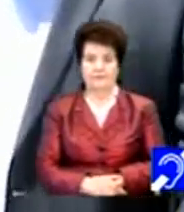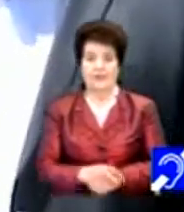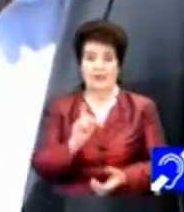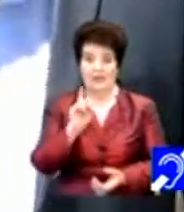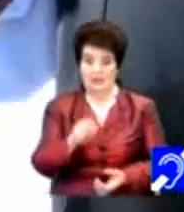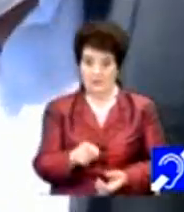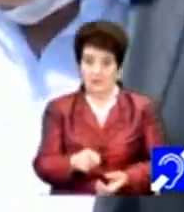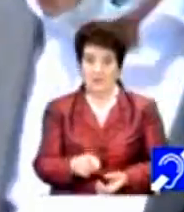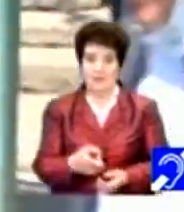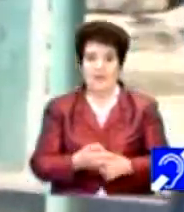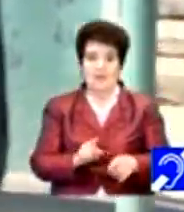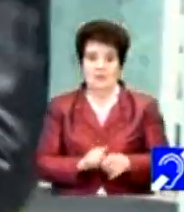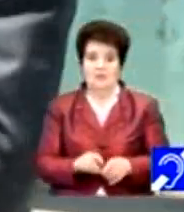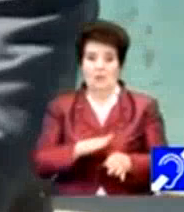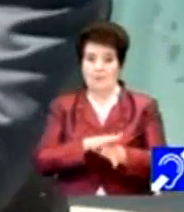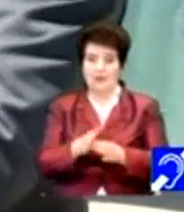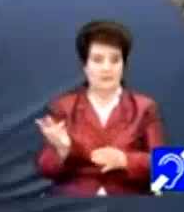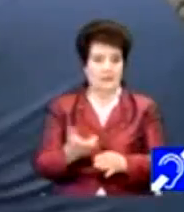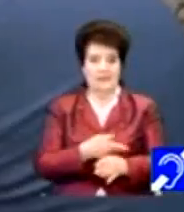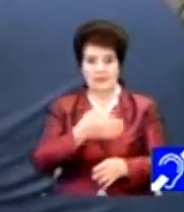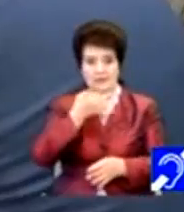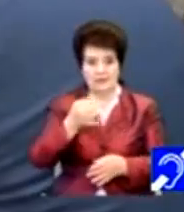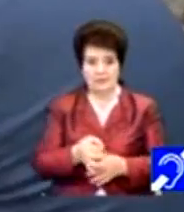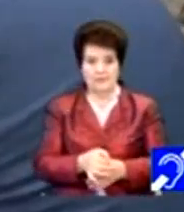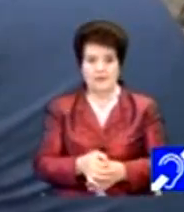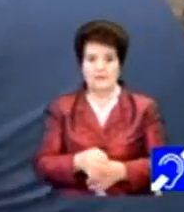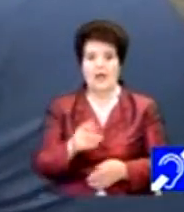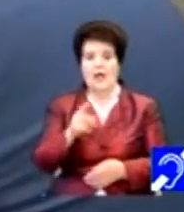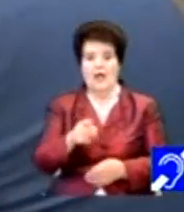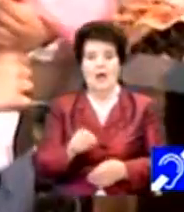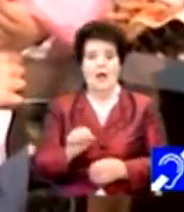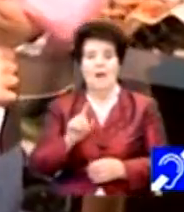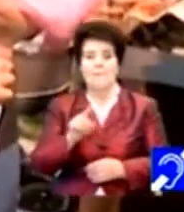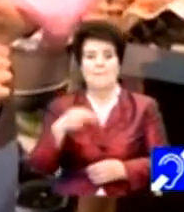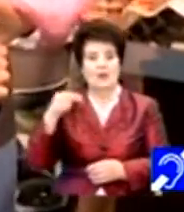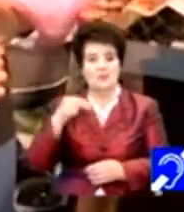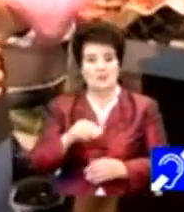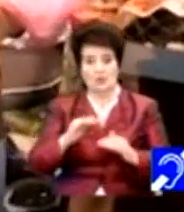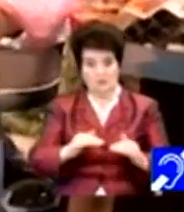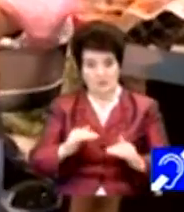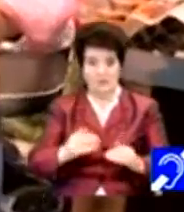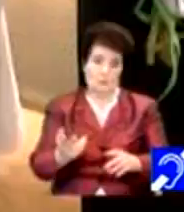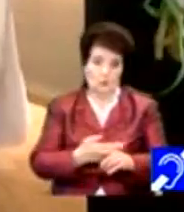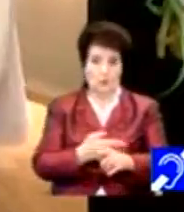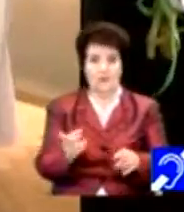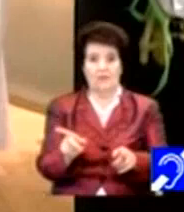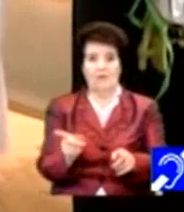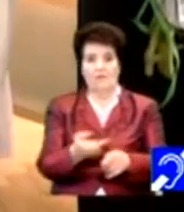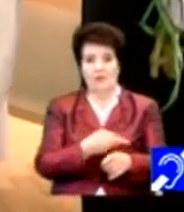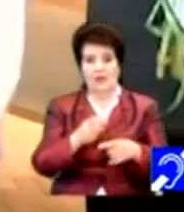În aceleași condiții, pline de irresponsabilitate, președintele se apropie și de cei mici, și tot fără mască.